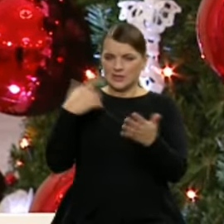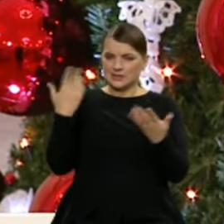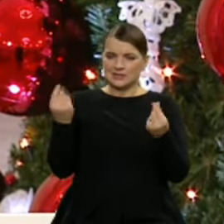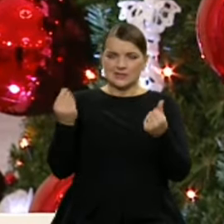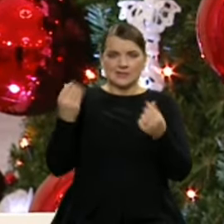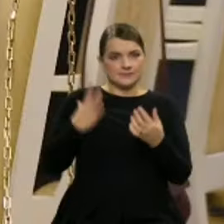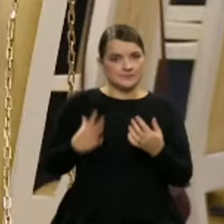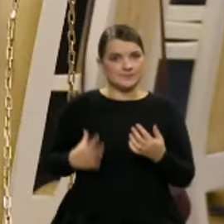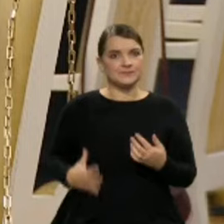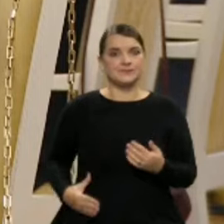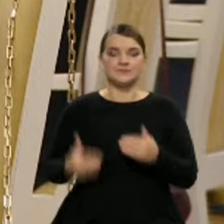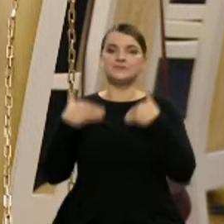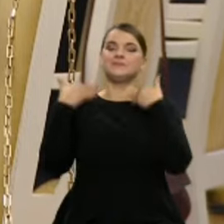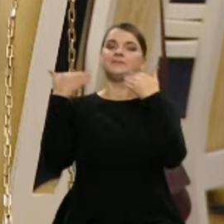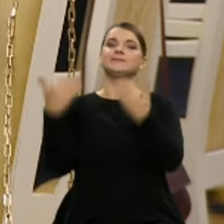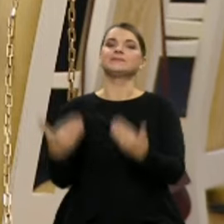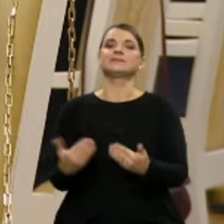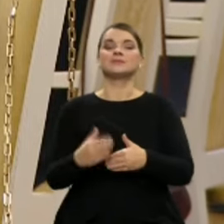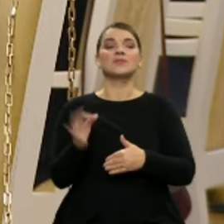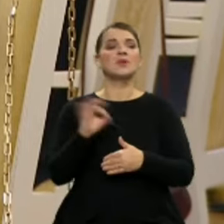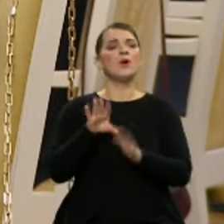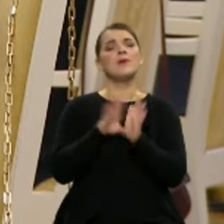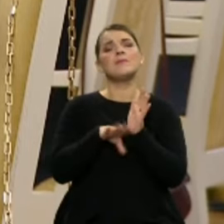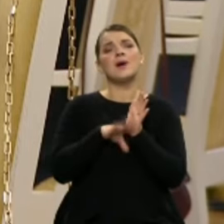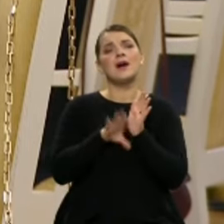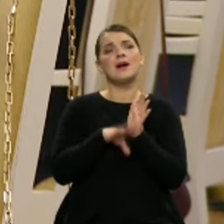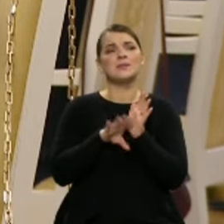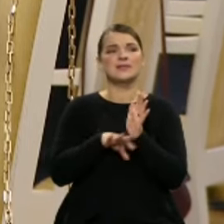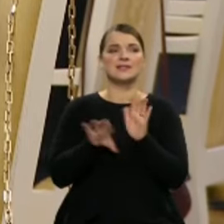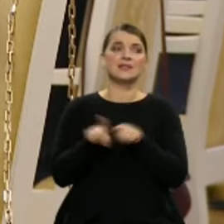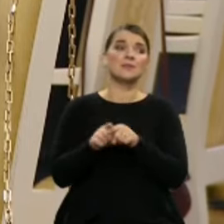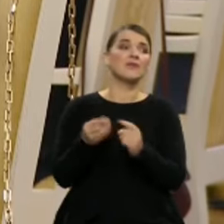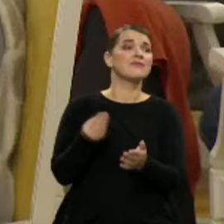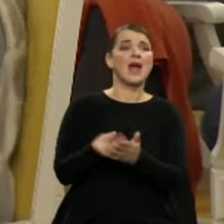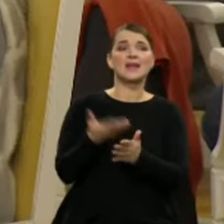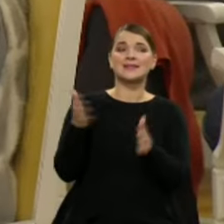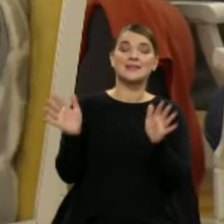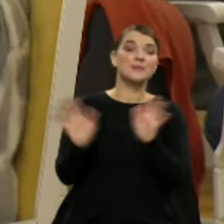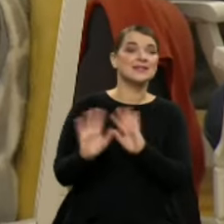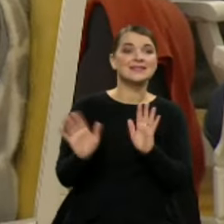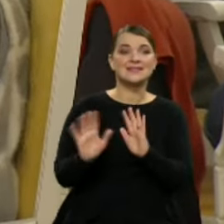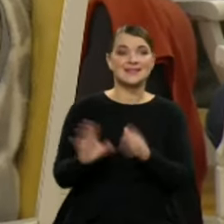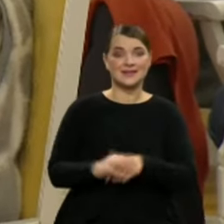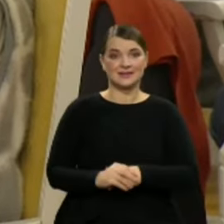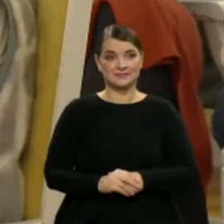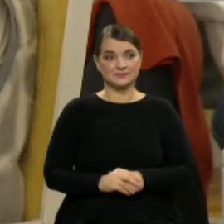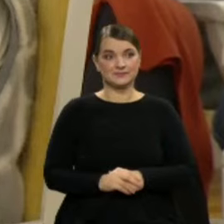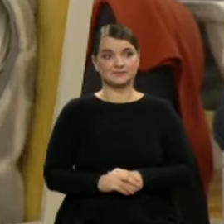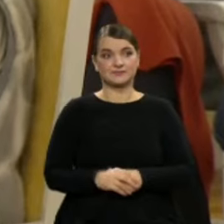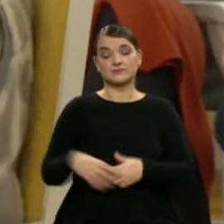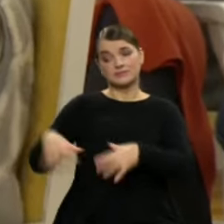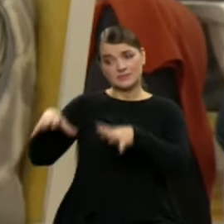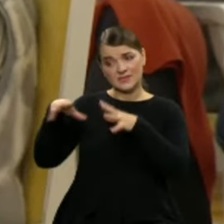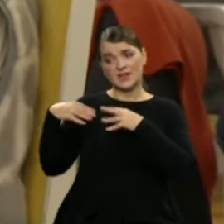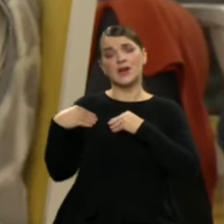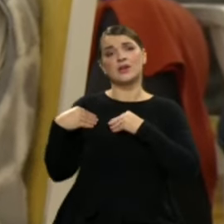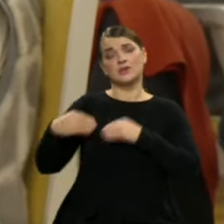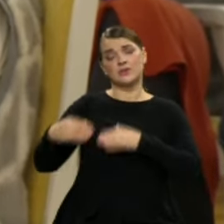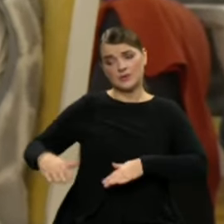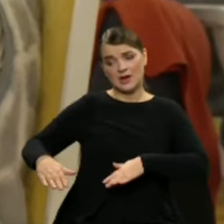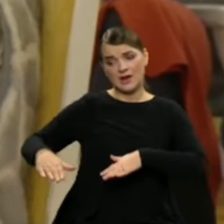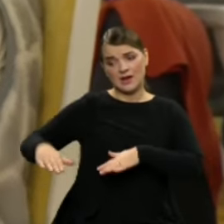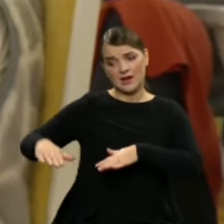įsitikinimų tokių apie tos paprastus dalykus, ne kažkokias vertybinės. Ir mes augom irgi kartu su vaikais. Ir tikrai